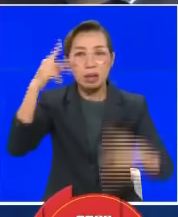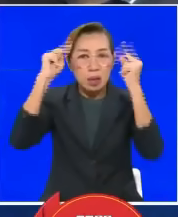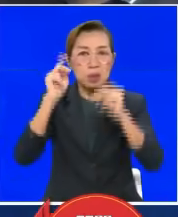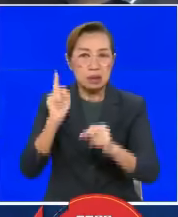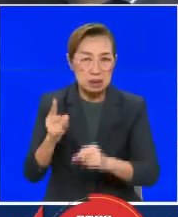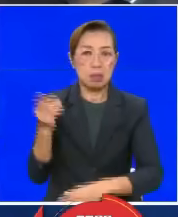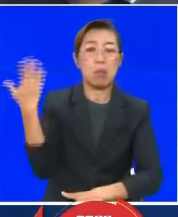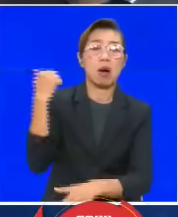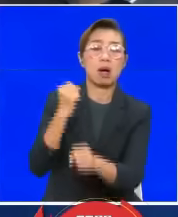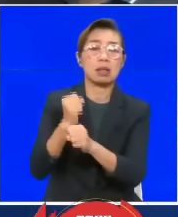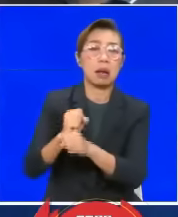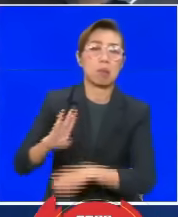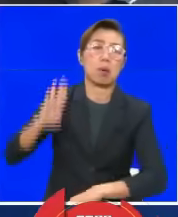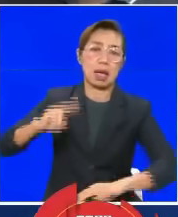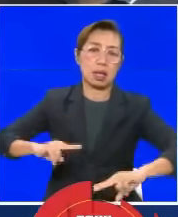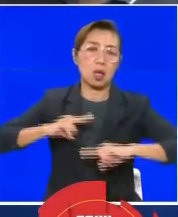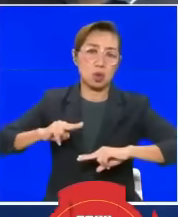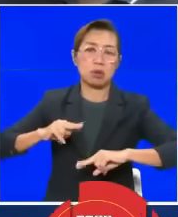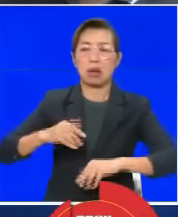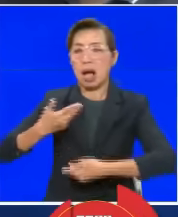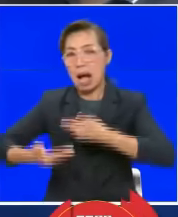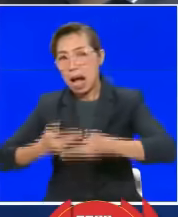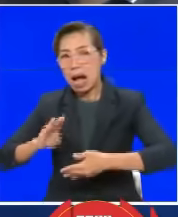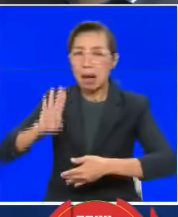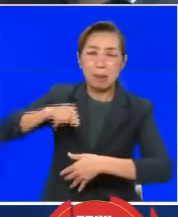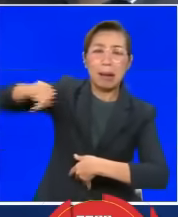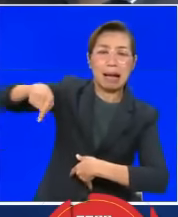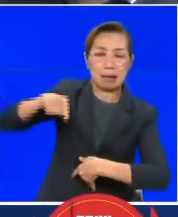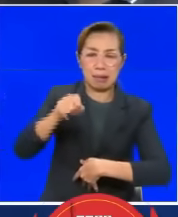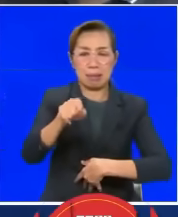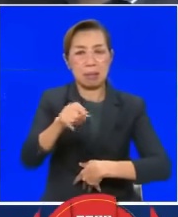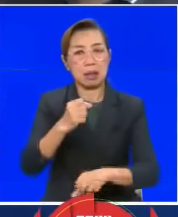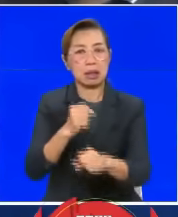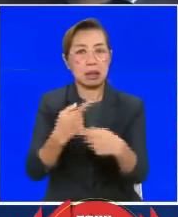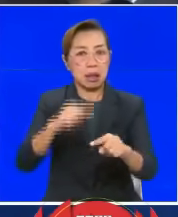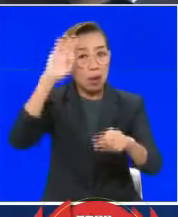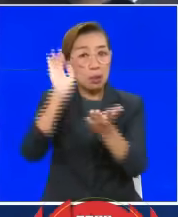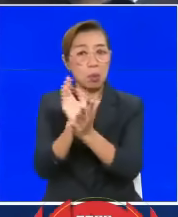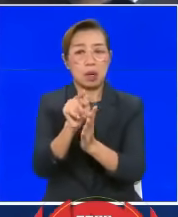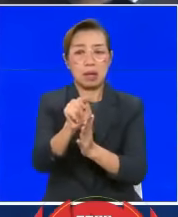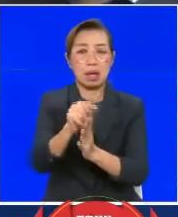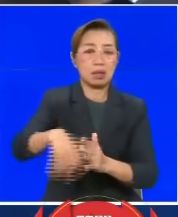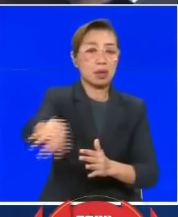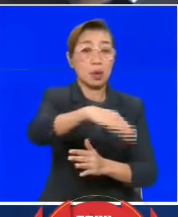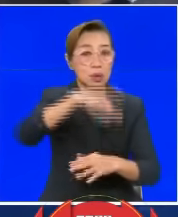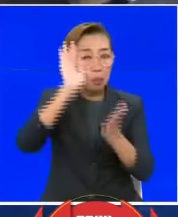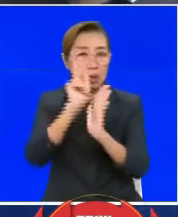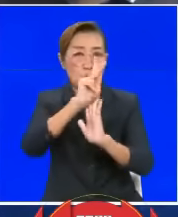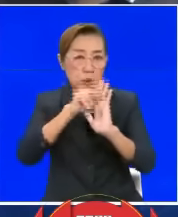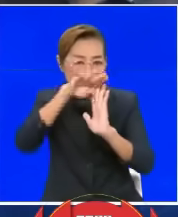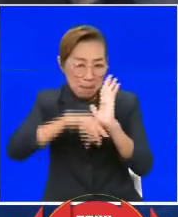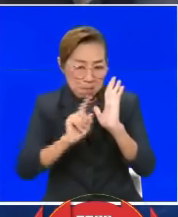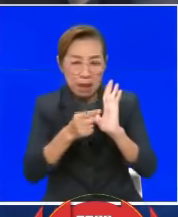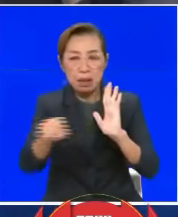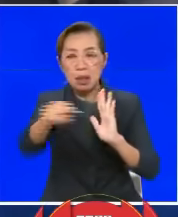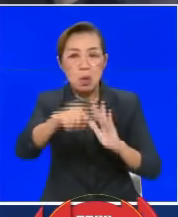จากภาคธุรกิจแล้วกฎหมายตำรวจเนี่ยคนเป็นตำรวจยังรู้ไม่หมดเลยนะครับเพราะฉนั้นท่านไม่